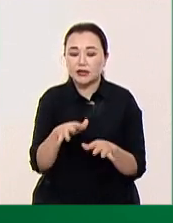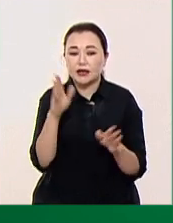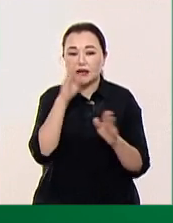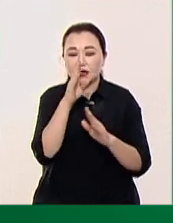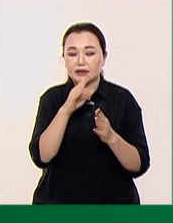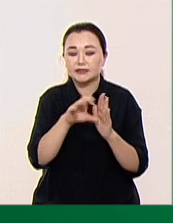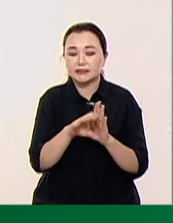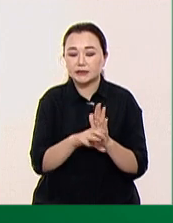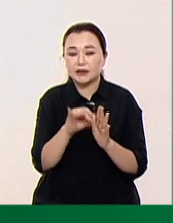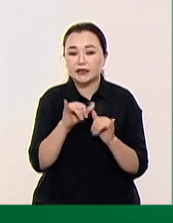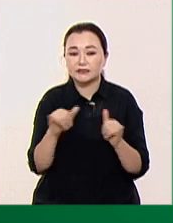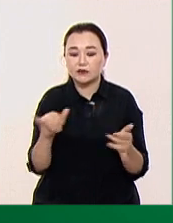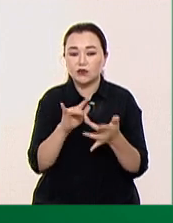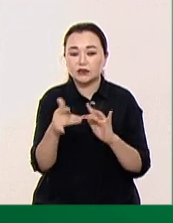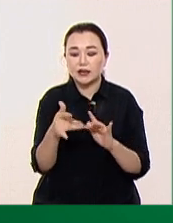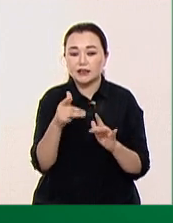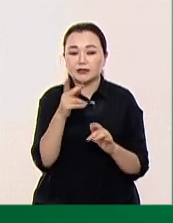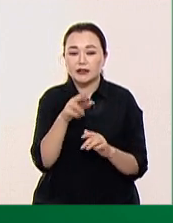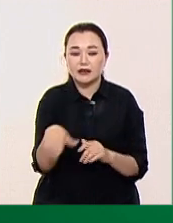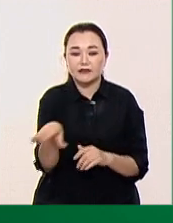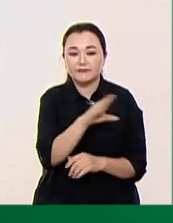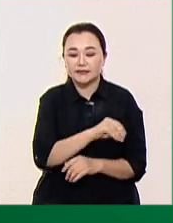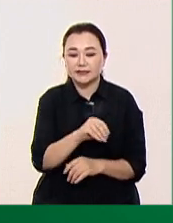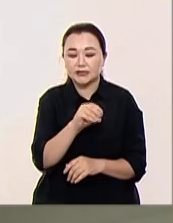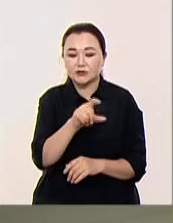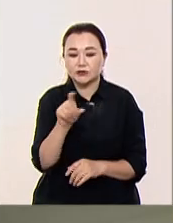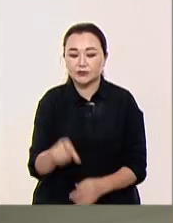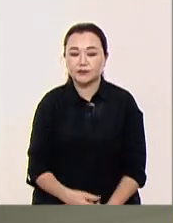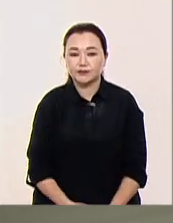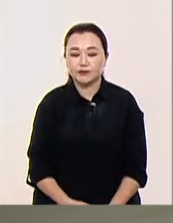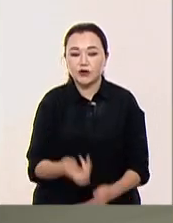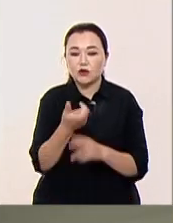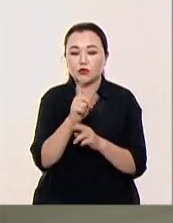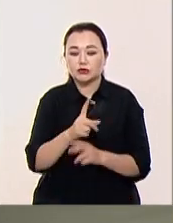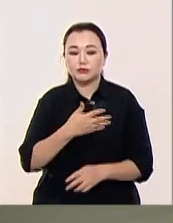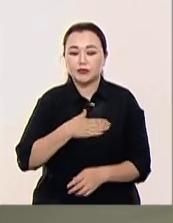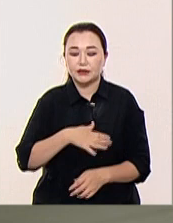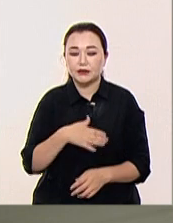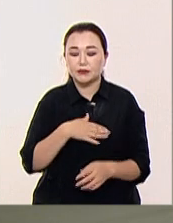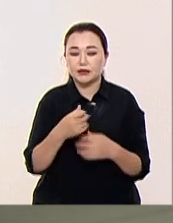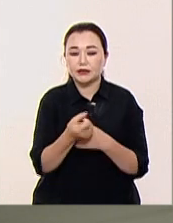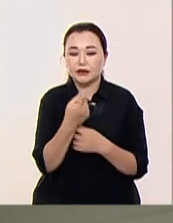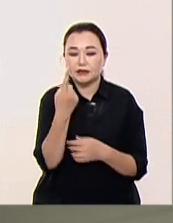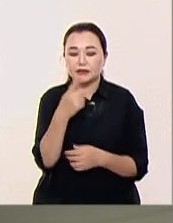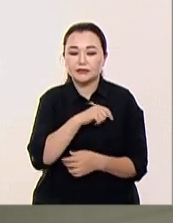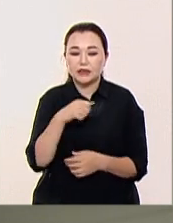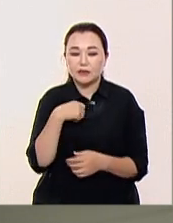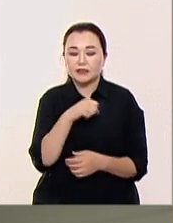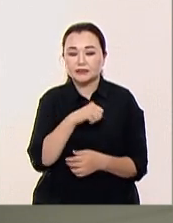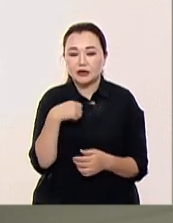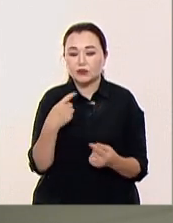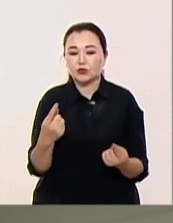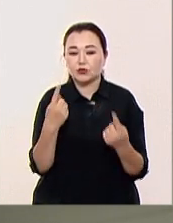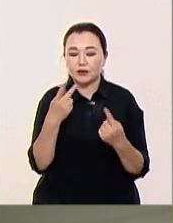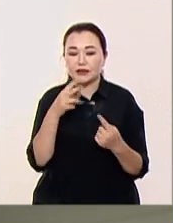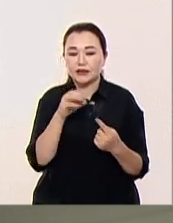и развитии онлайн-каналов для всех клиентских сегментов. Нам очень приятно, что мы являемся одним из самым крупным